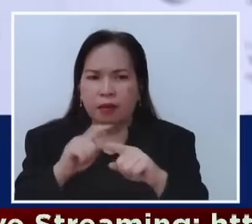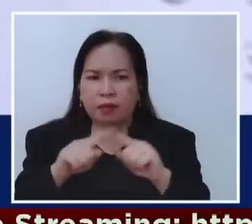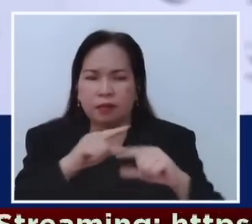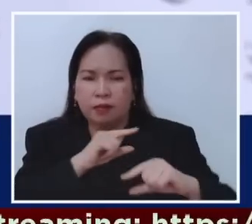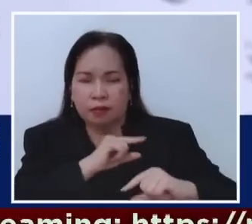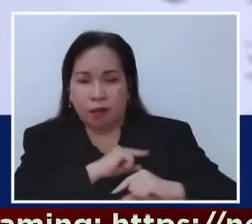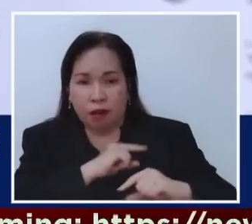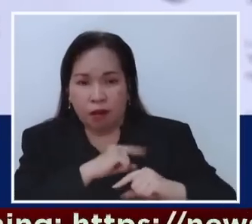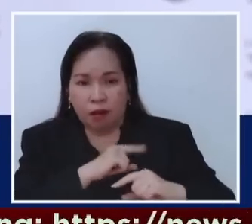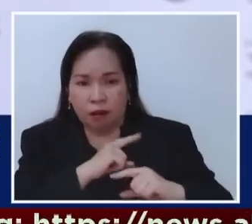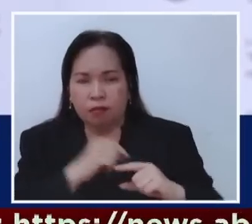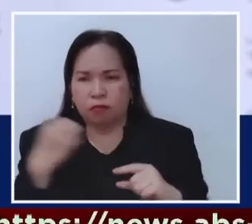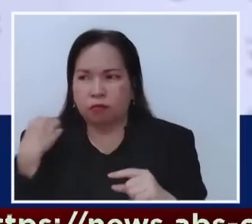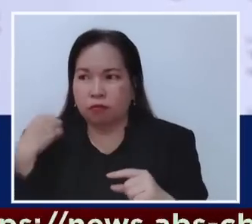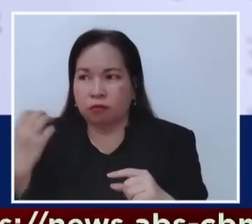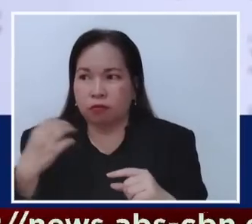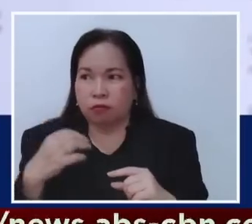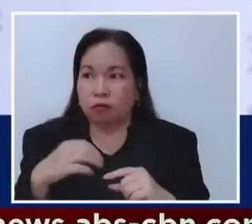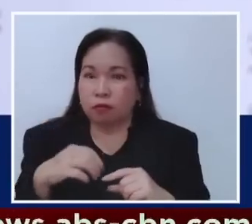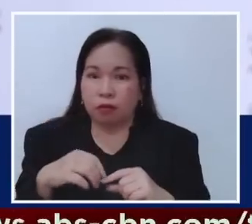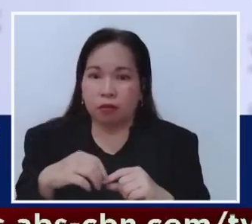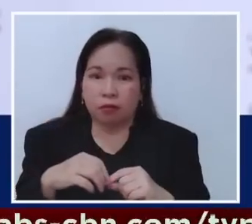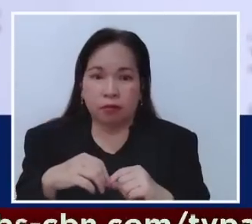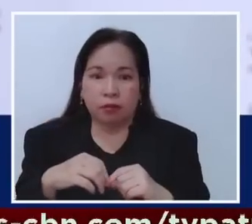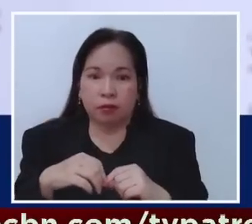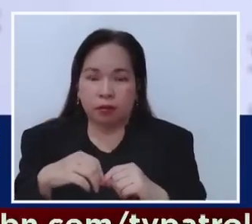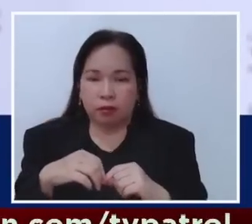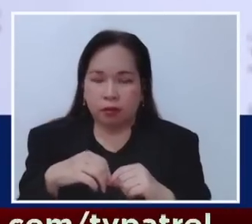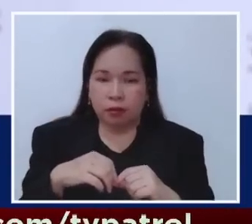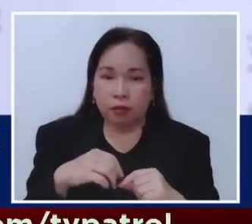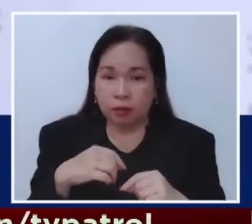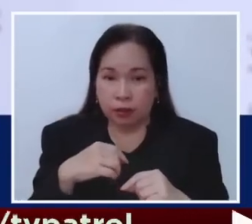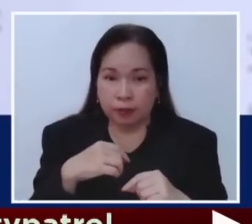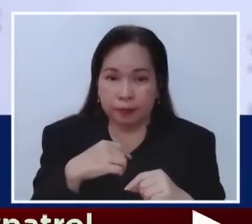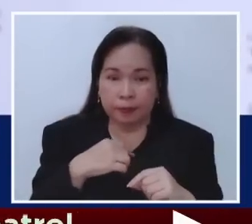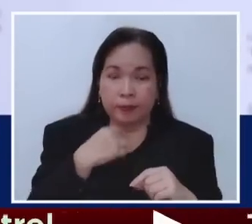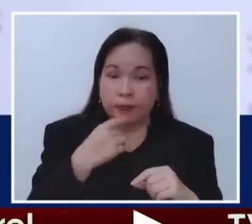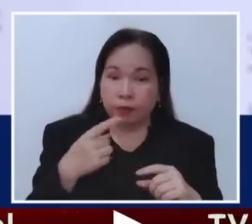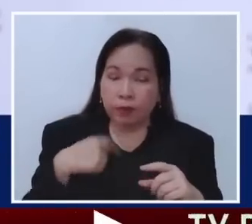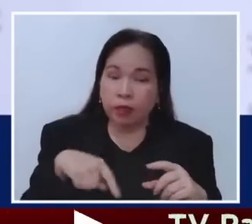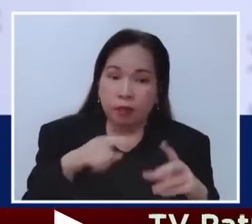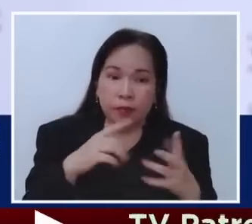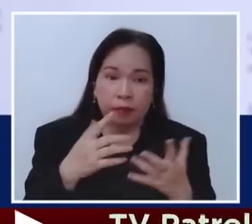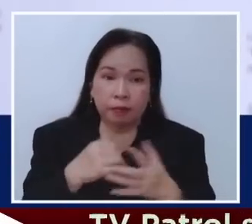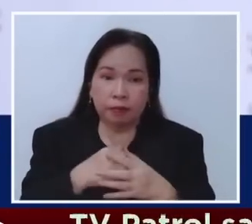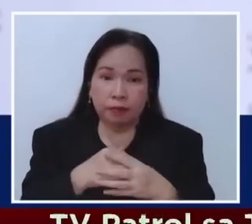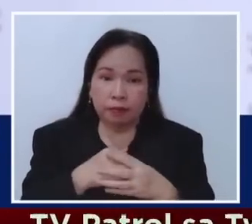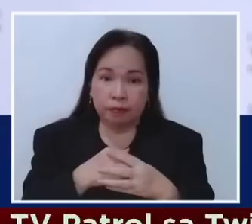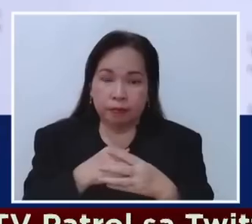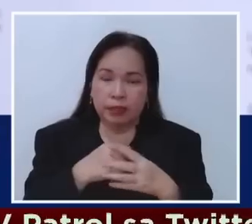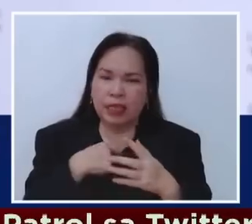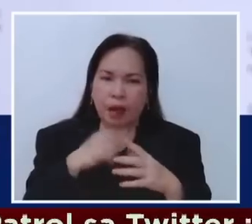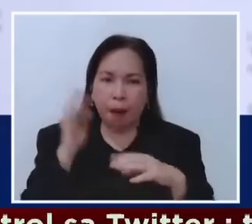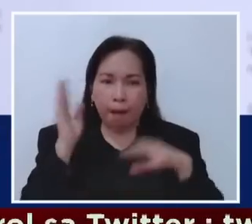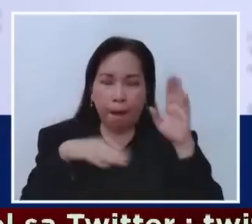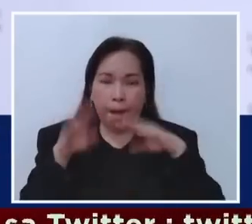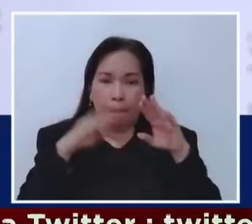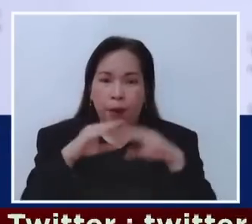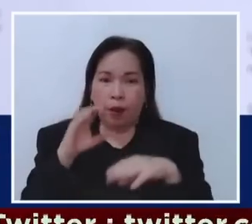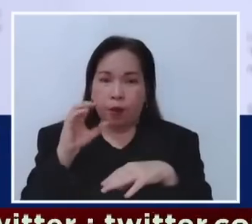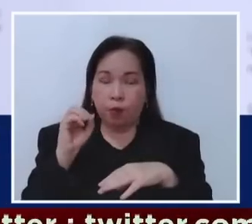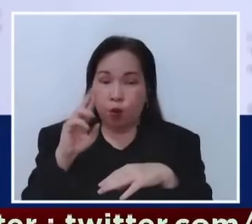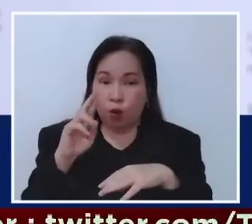only confirm yung knowledge ko na paglabas na official yung sa ospital sa Holy Infant, saka yung issue sa orthopedic na dinala siya